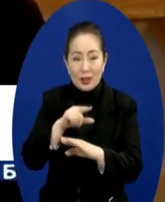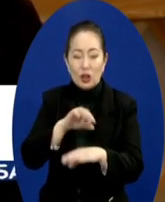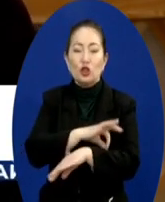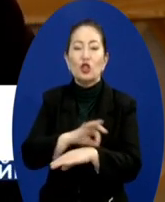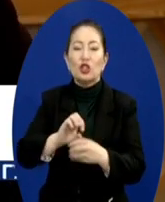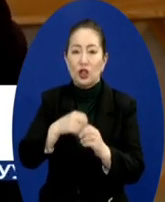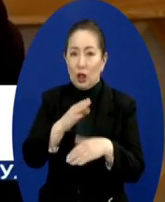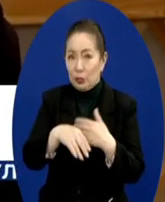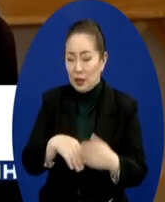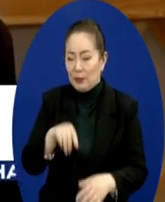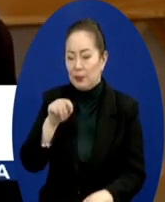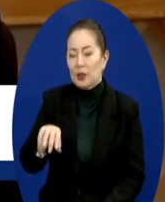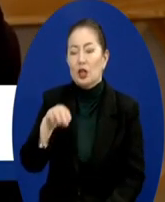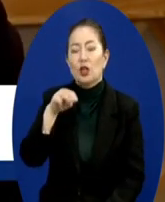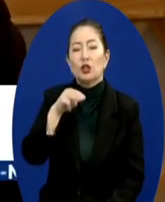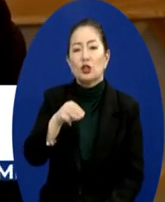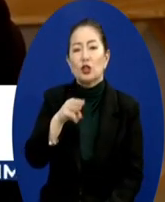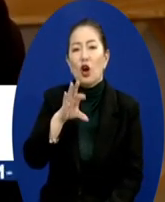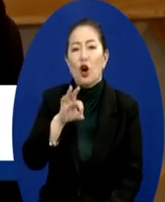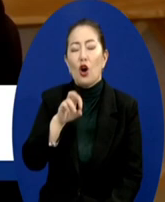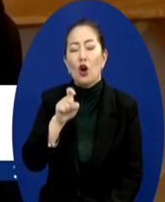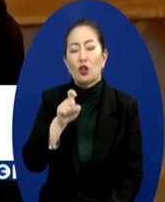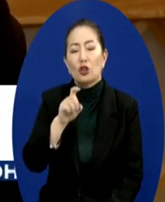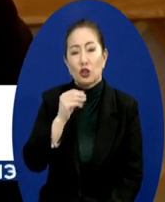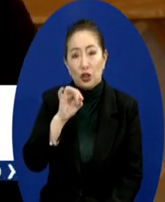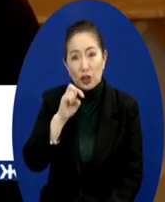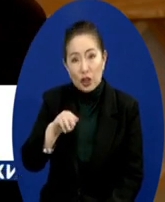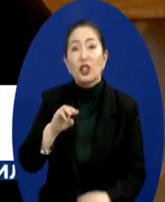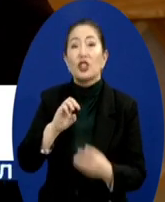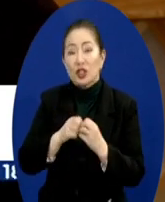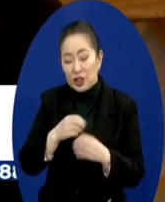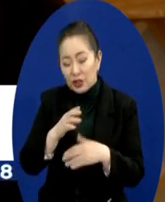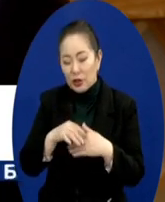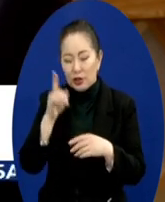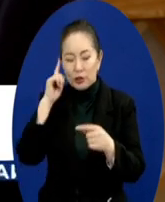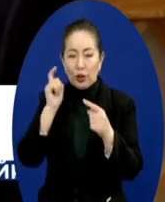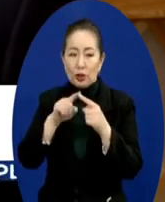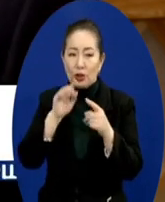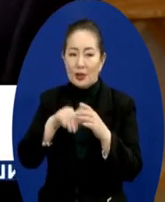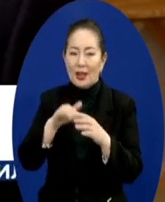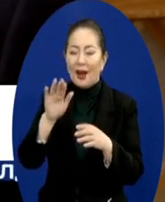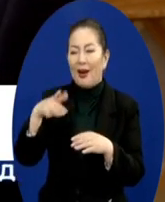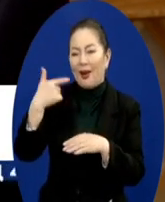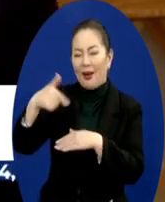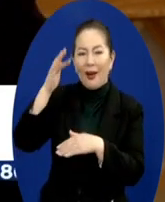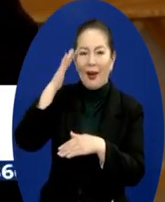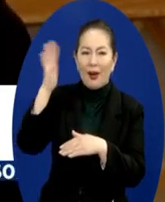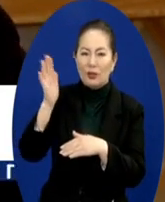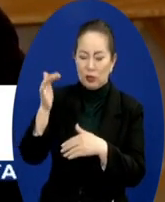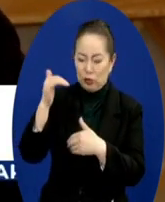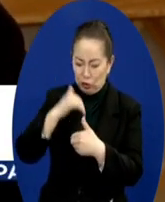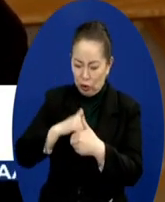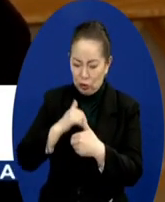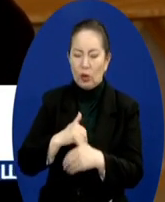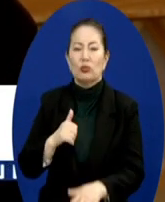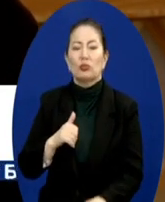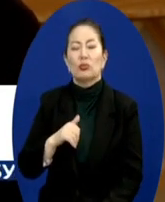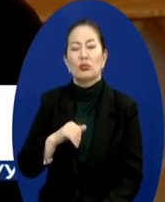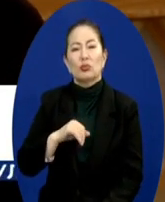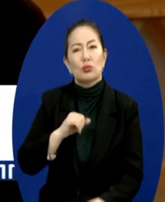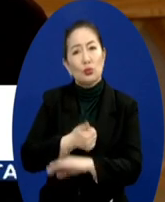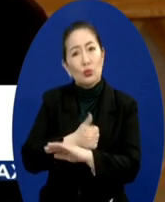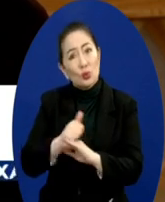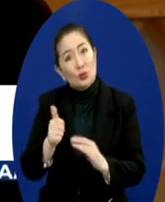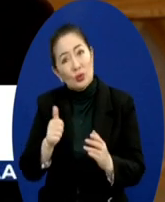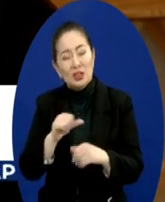хэрэгжээ тогтчлэгдээд зорио очих газар маань ингээд нэмэгдсэний дараа бол бас гадны гэлтгүй зөвхөн дотоодын жуулчд маань ч гэсэн нийслэл хот